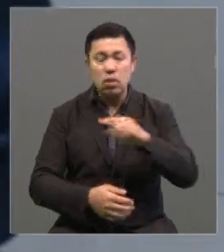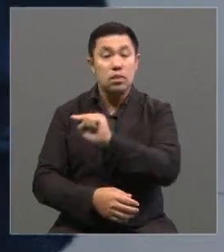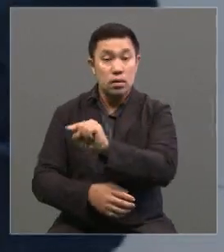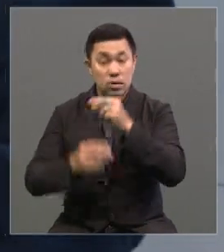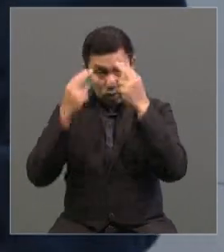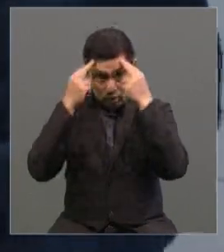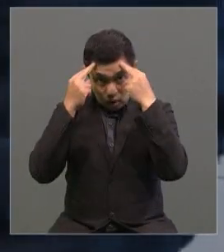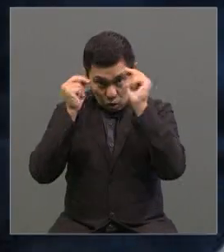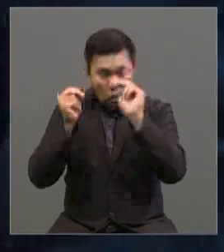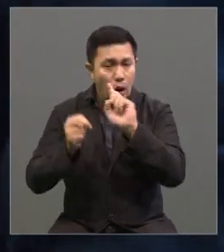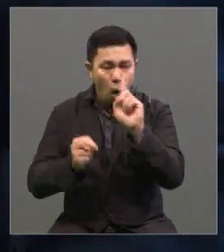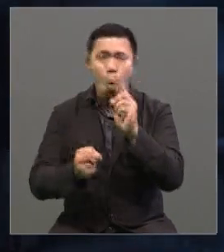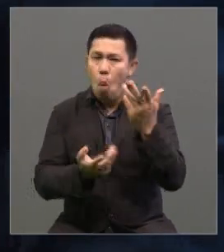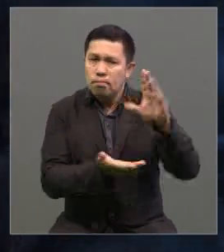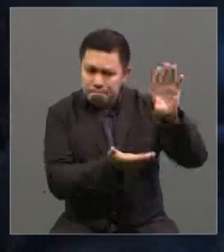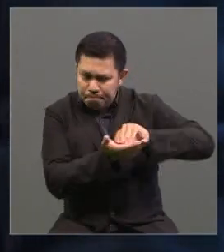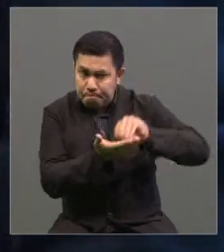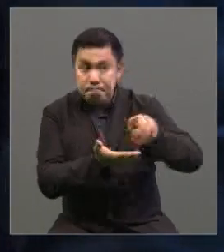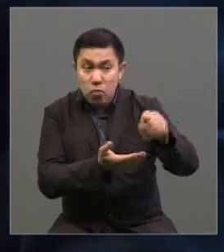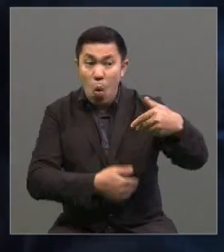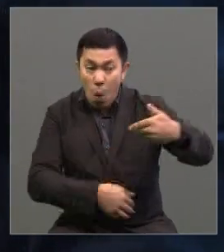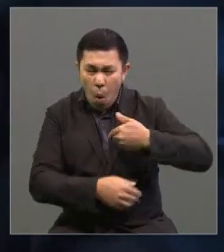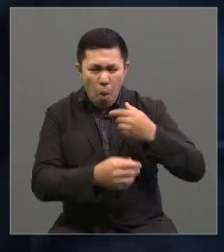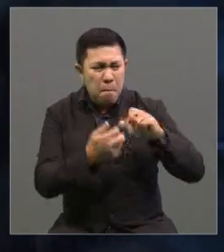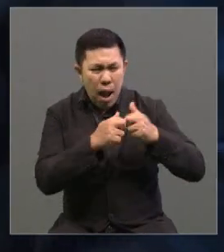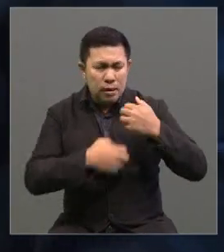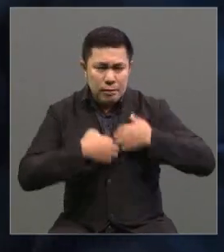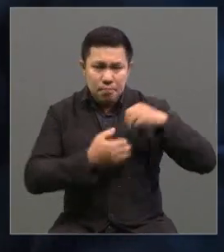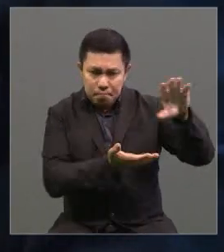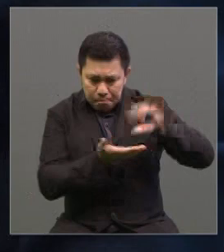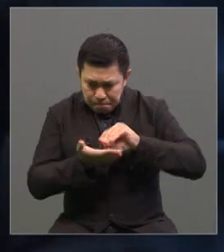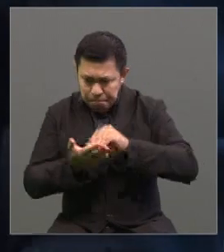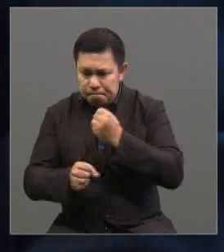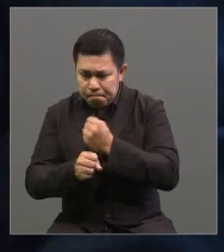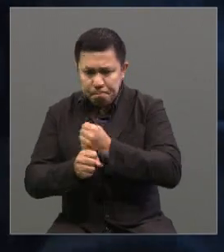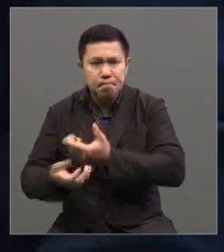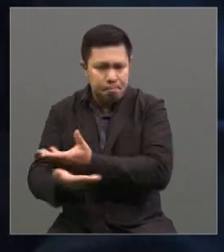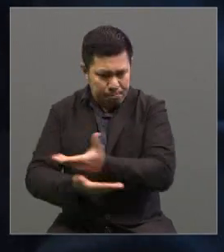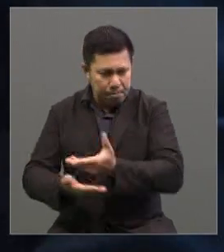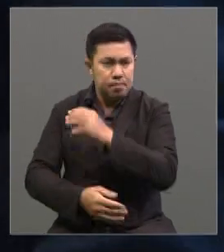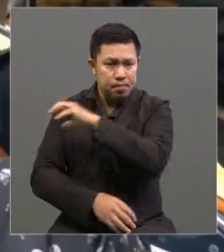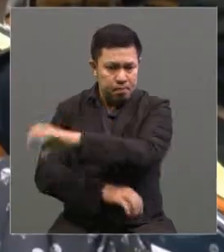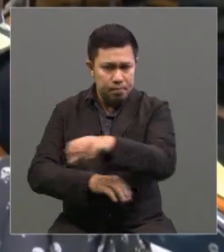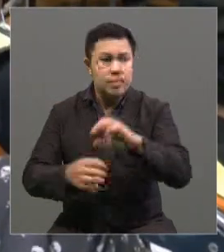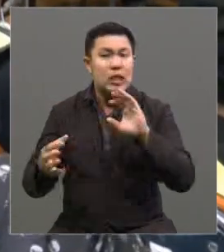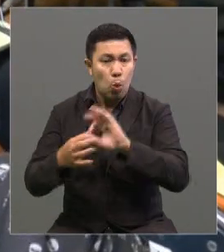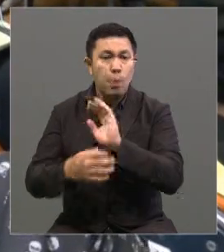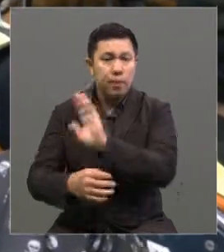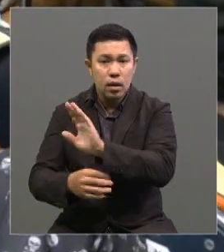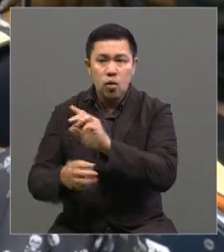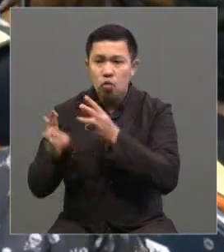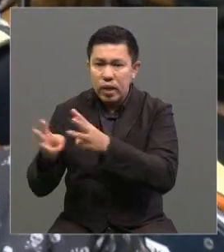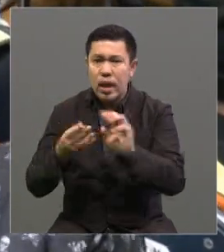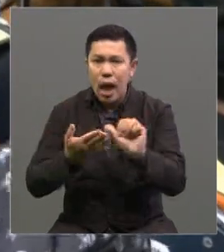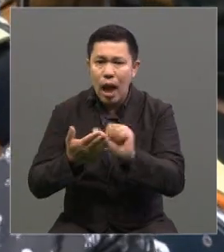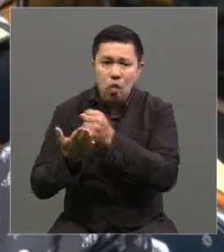ฐมนตรีค่ะก็ระบุว่าเดี๋ยวจะนำเรื่องที่ประชาชนร้องเรียนเนี่ยไปพิจารณาร่วมกันกับหน่วยงานอื่นๆที่เกี่ยวข้องเพื่อหาแนวทางในการช่วยเ